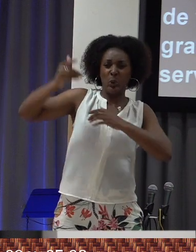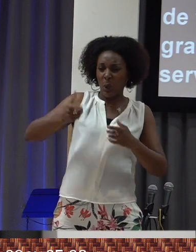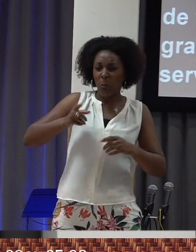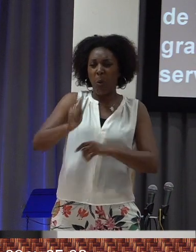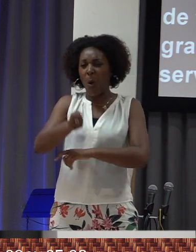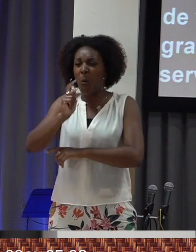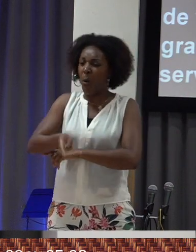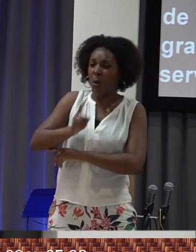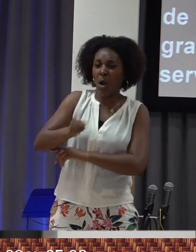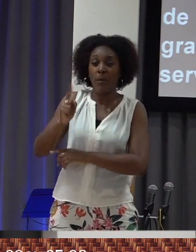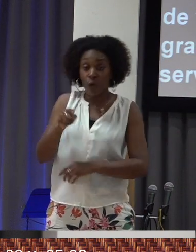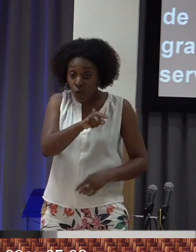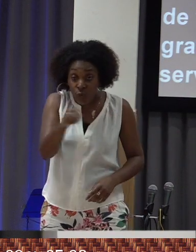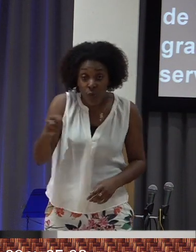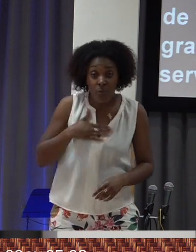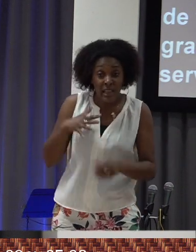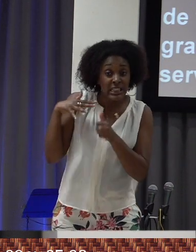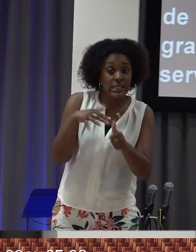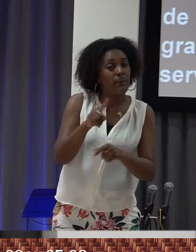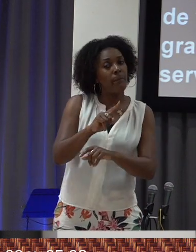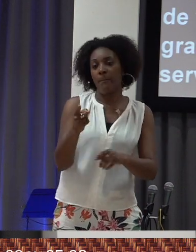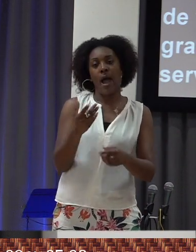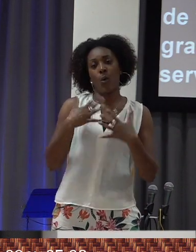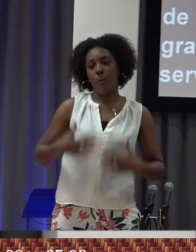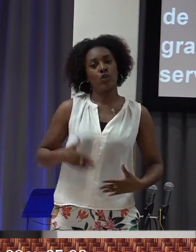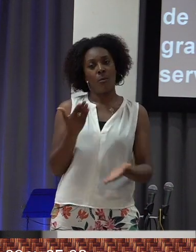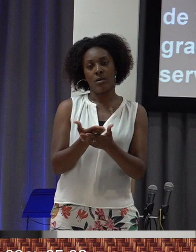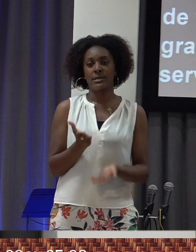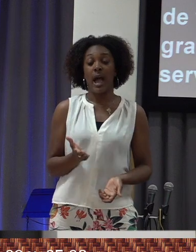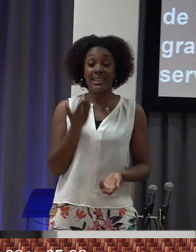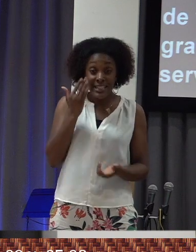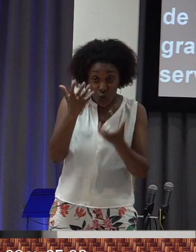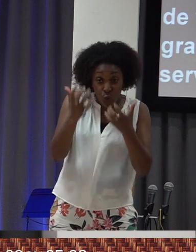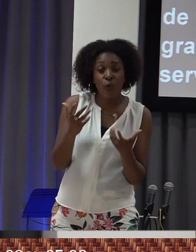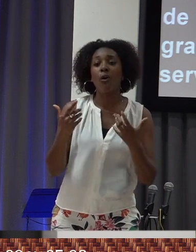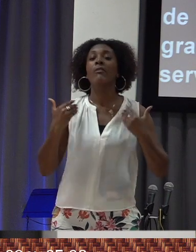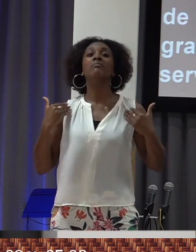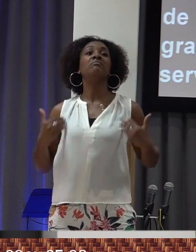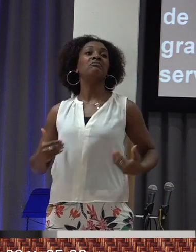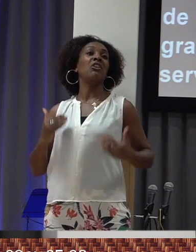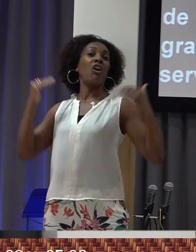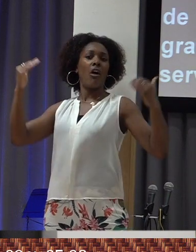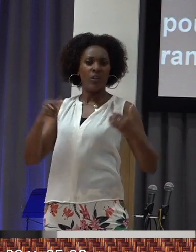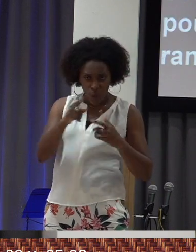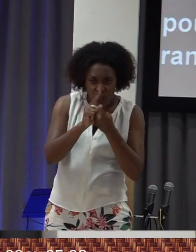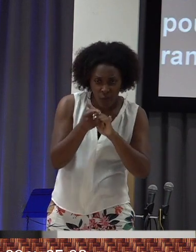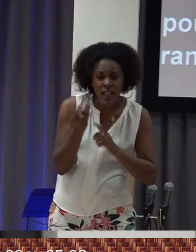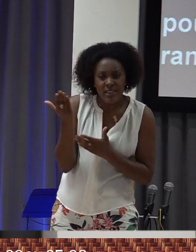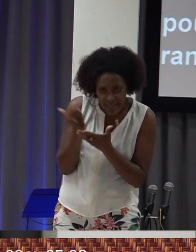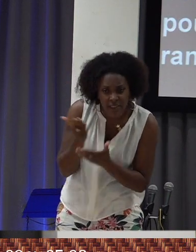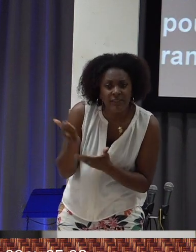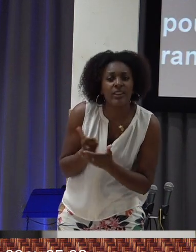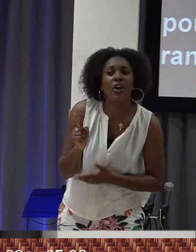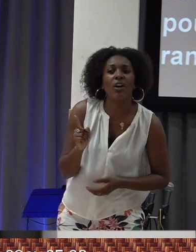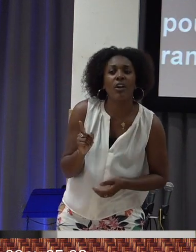sera pas de même au milieu de vous, mais quiconque veut être grand parmi vous, qu'il soit votre serviteur. » À bon